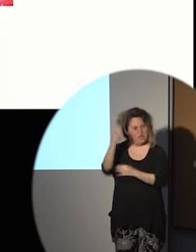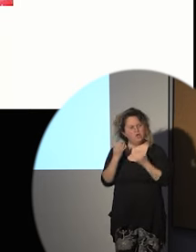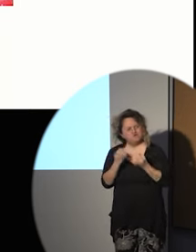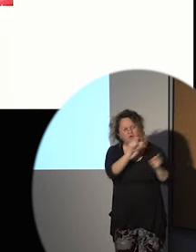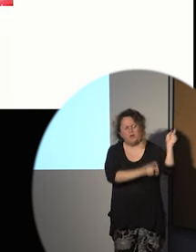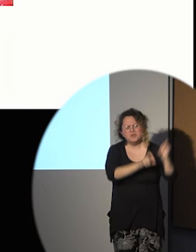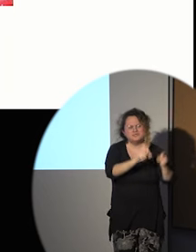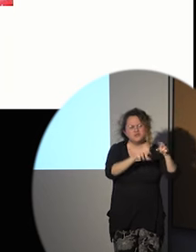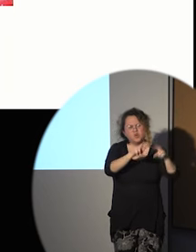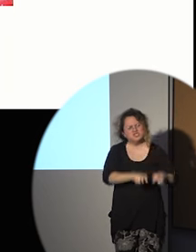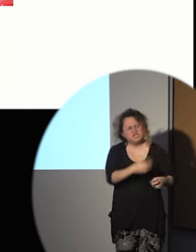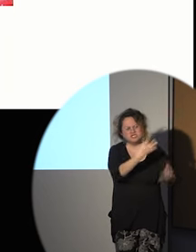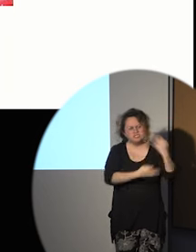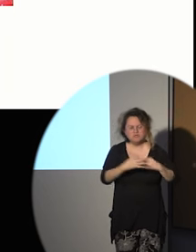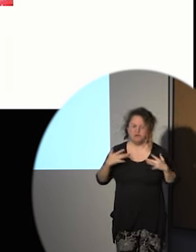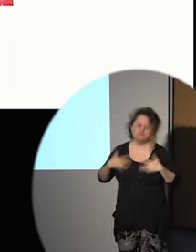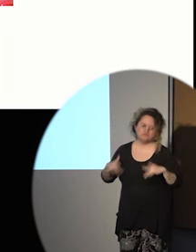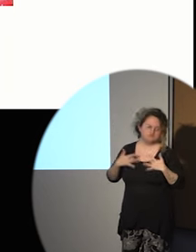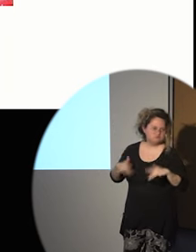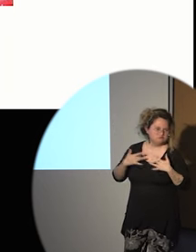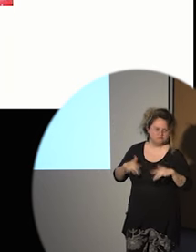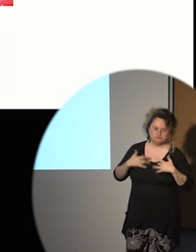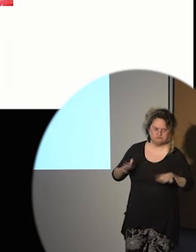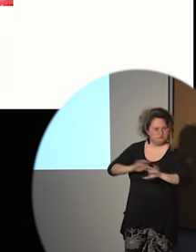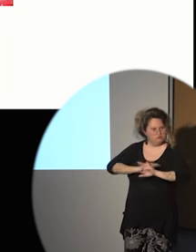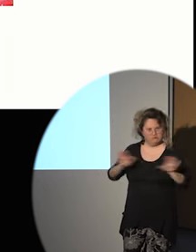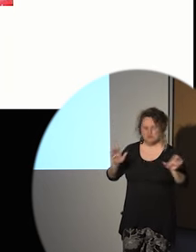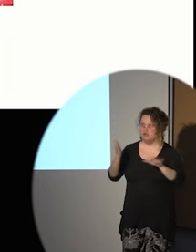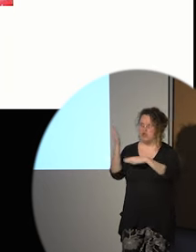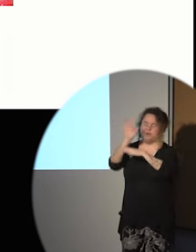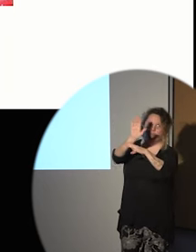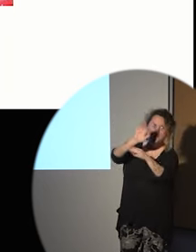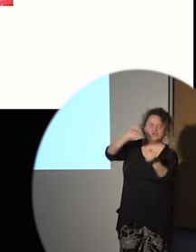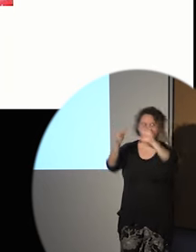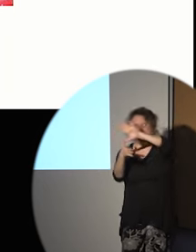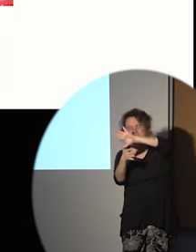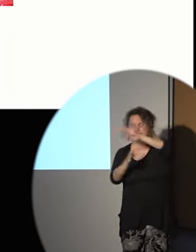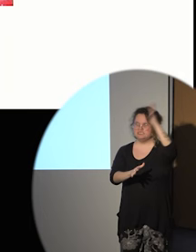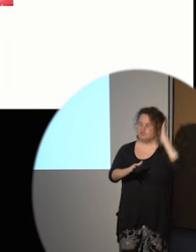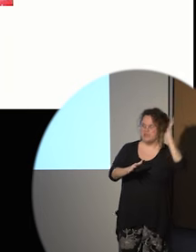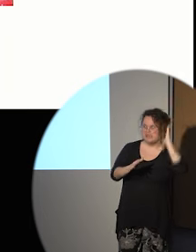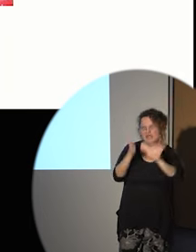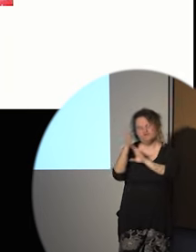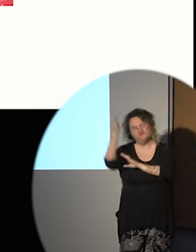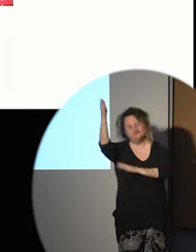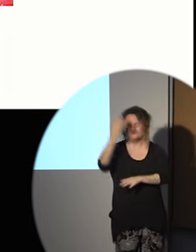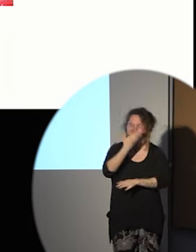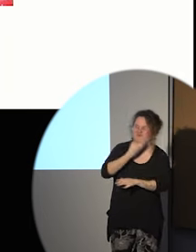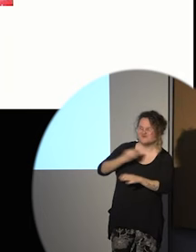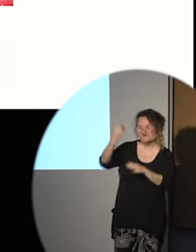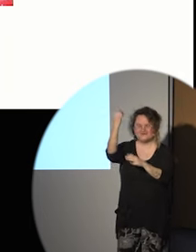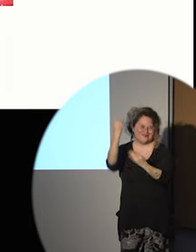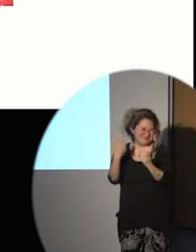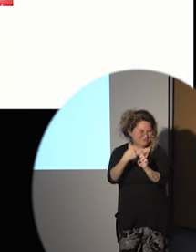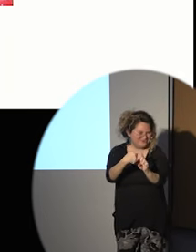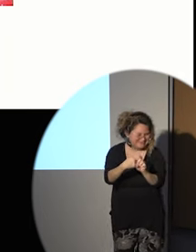ce n'est pas notre boulot, nous, on ne doit vous donner que des choses optimistes, c'est joli, c'est beau, on voit les galaxies lointaines, etc. » Ce n'est pas toujours le cas, et c'est un peu aussi une